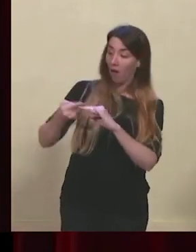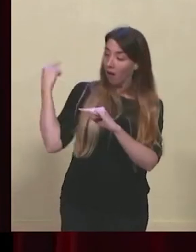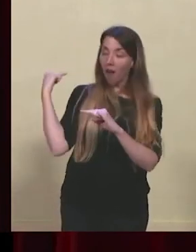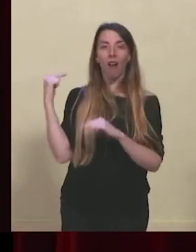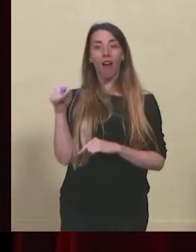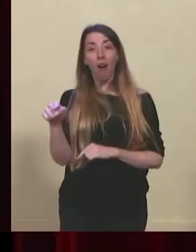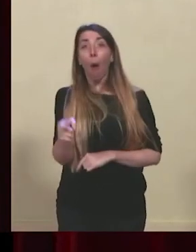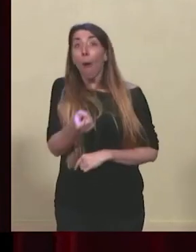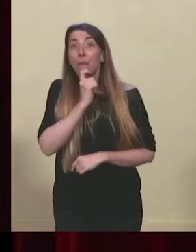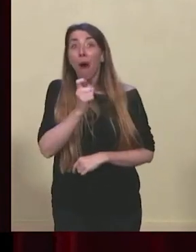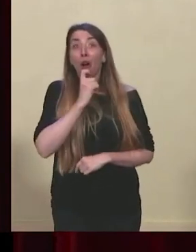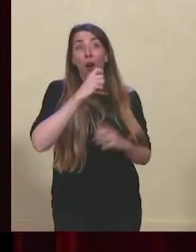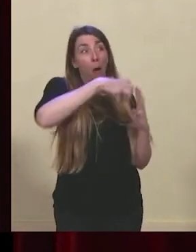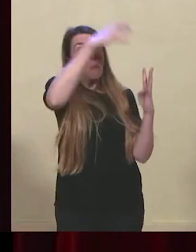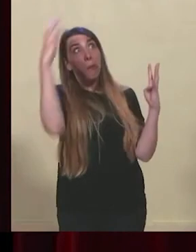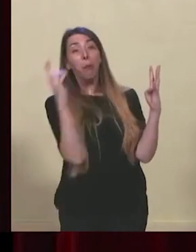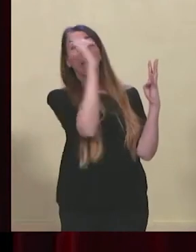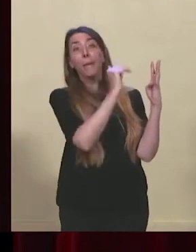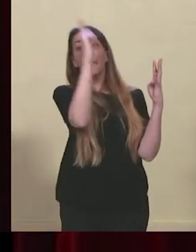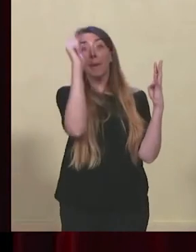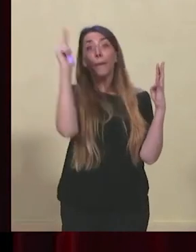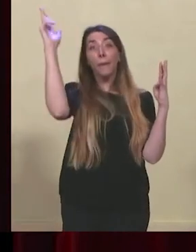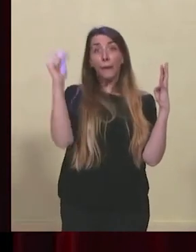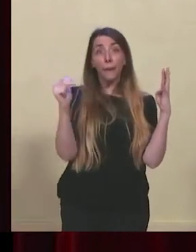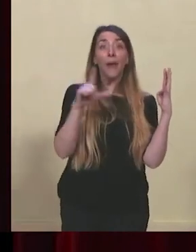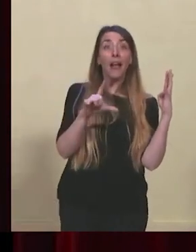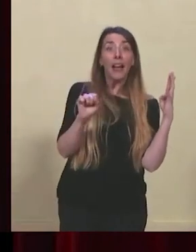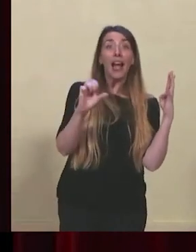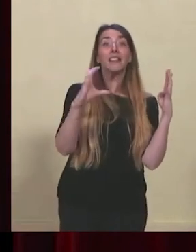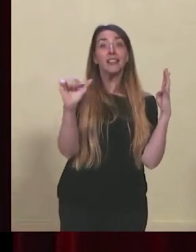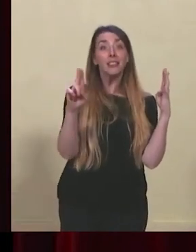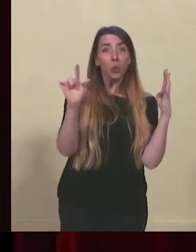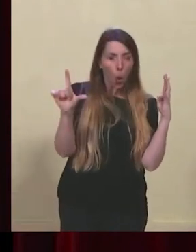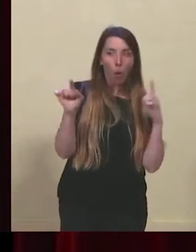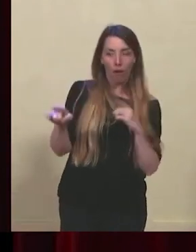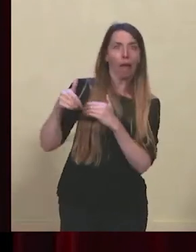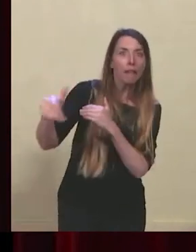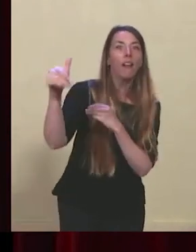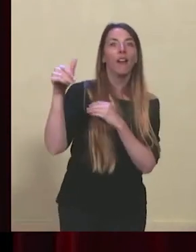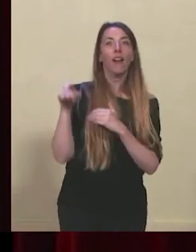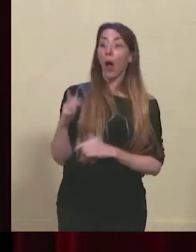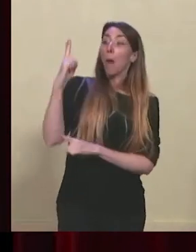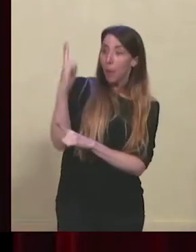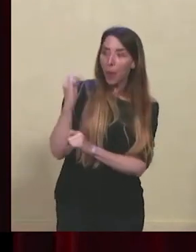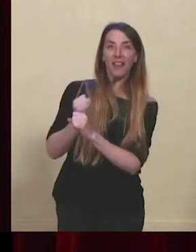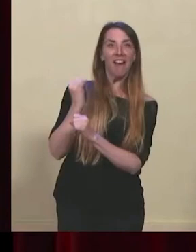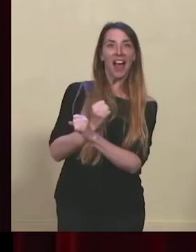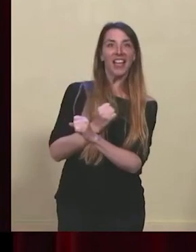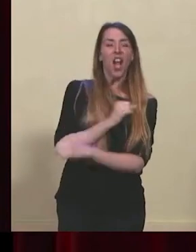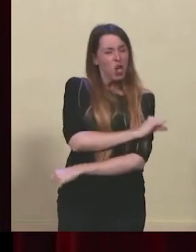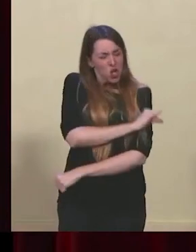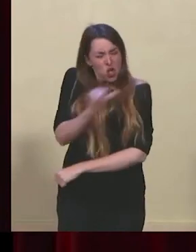peint les peintures sur la grotte de Lascaux. Hein, parce que c'est bien après ça. Donc il n'a pas commencé ça. Il commence à travailler jusqu'à aujourd'hui sans